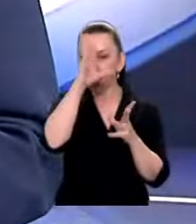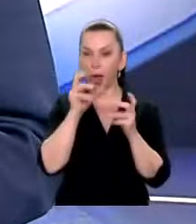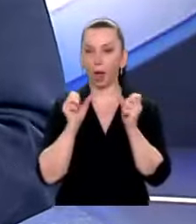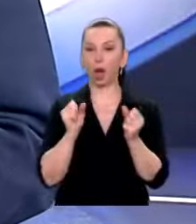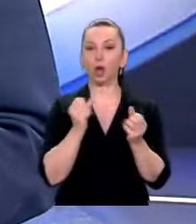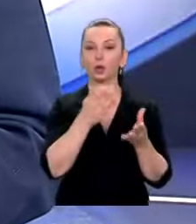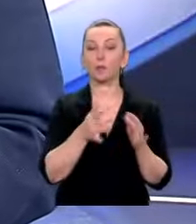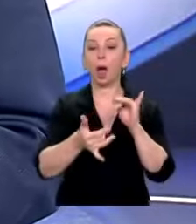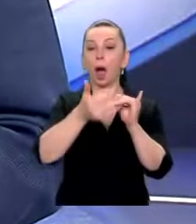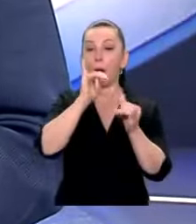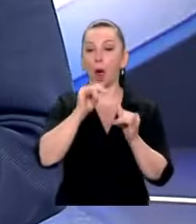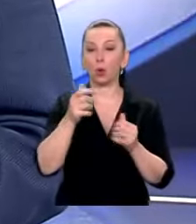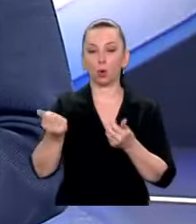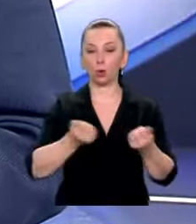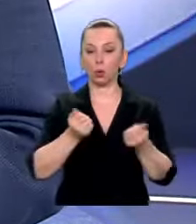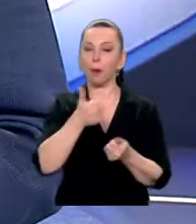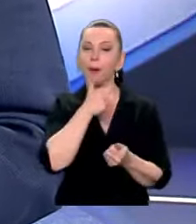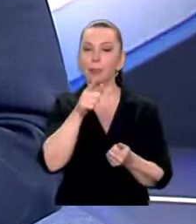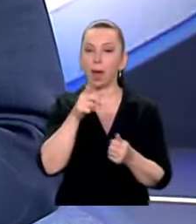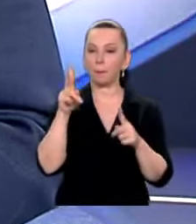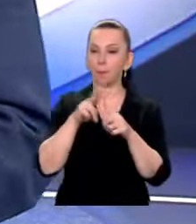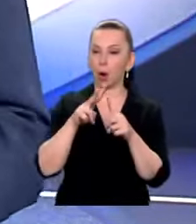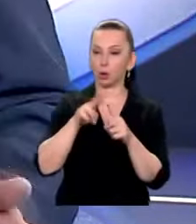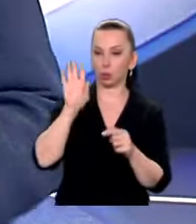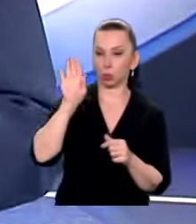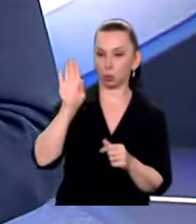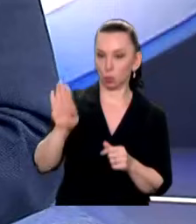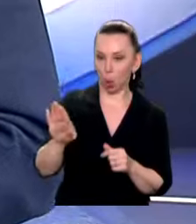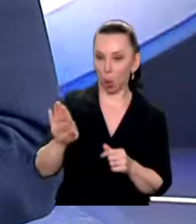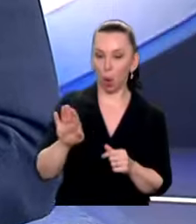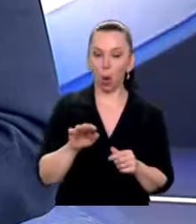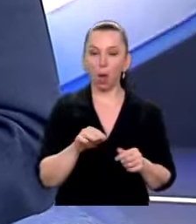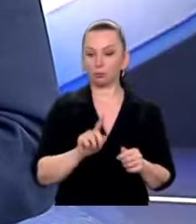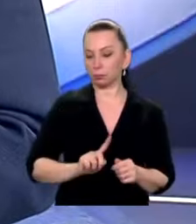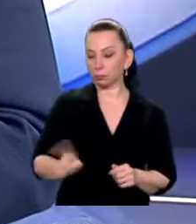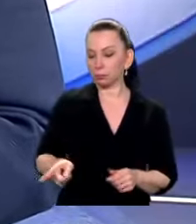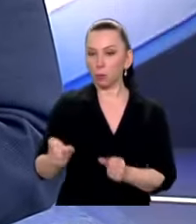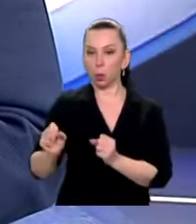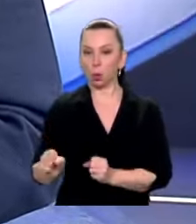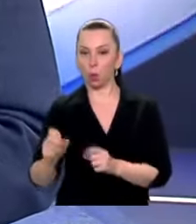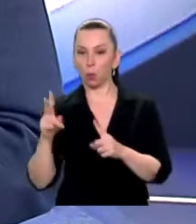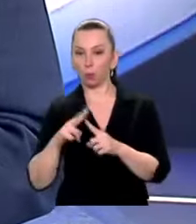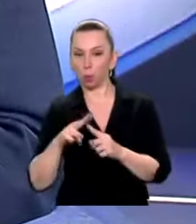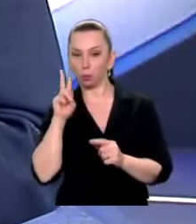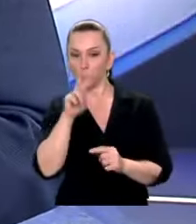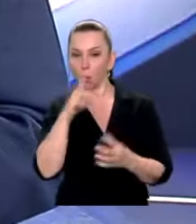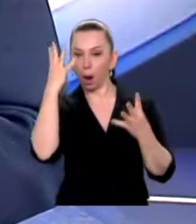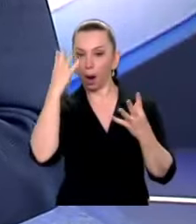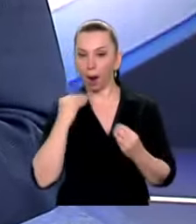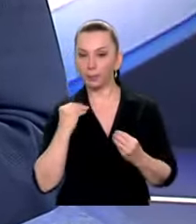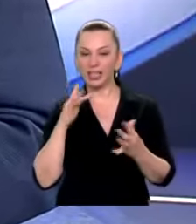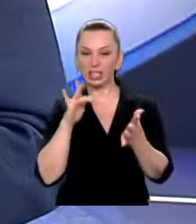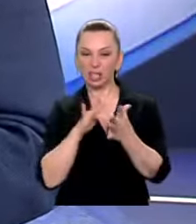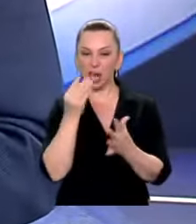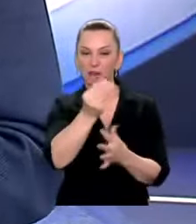Erzurum'dayız. Alkollü bir sürücü polisi görünce kamyoneti durdurup yolcu koltuğuna geçti. Polisler olan biteni fark etti ve işlem yapmak için